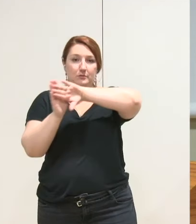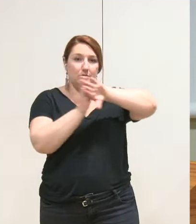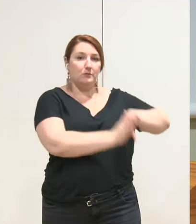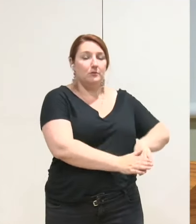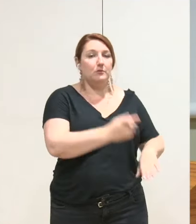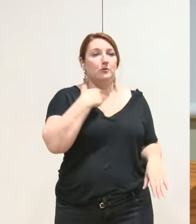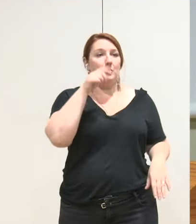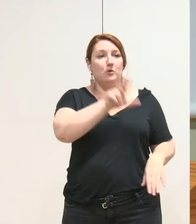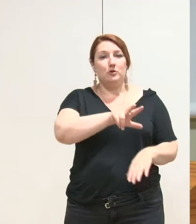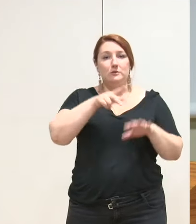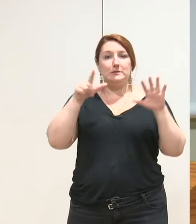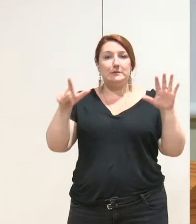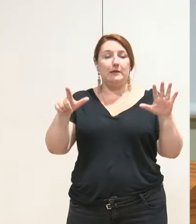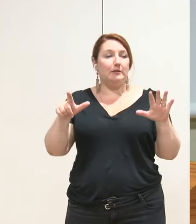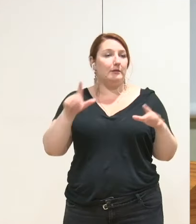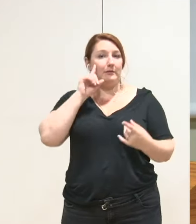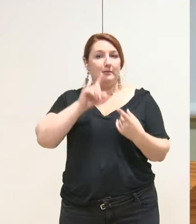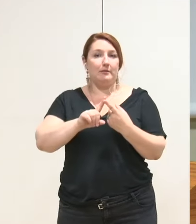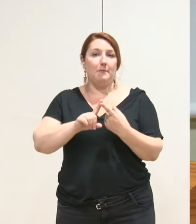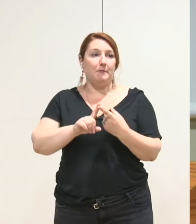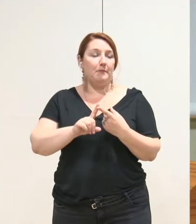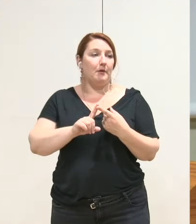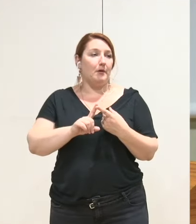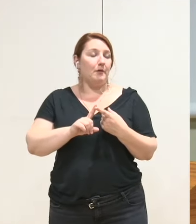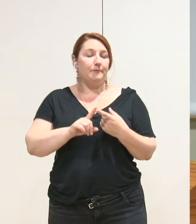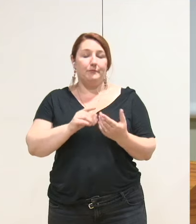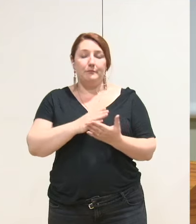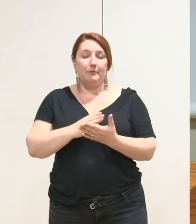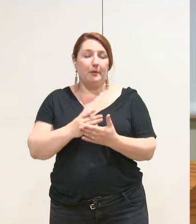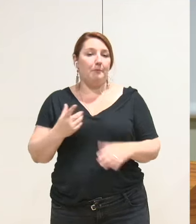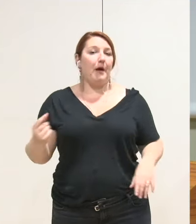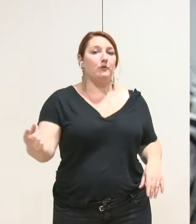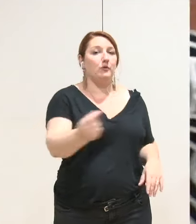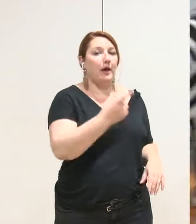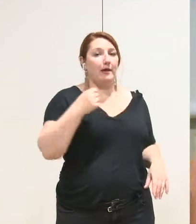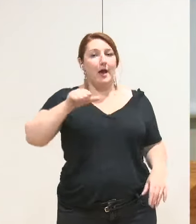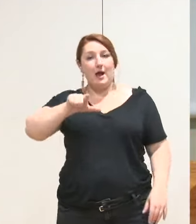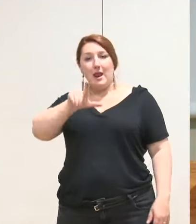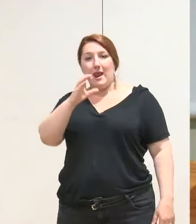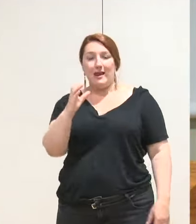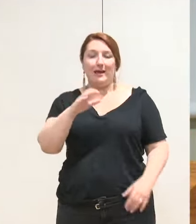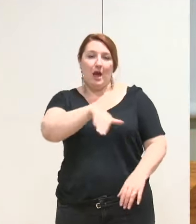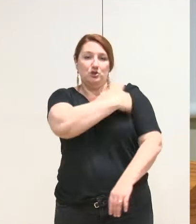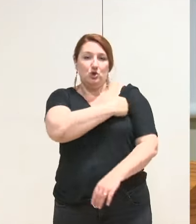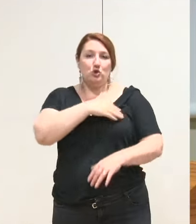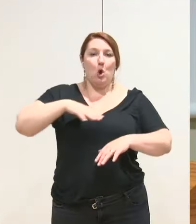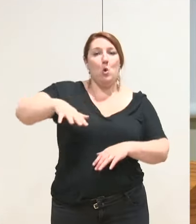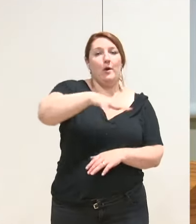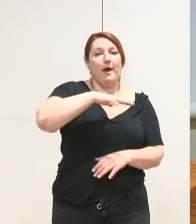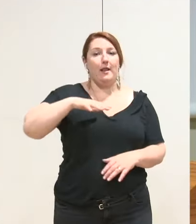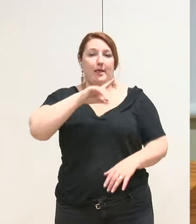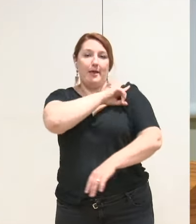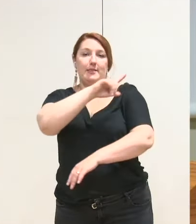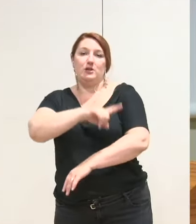délibération numéro 37 porte sur le partage le partenariat avec l'ALEC l'Agence Locale de l'énergie et du